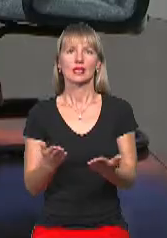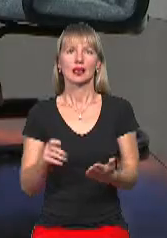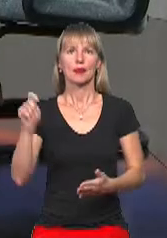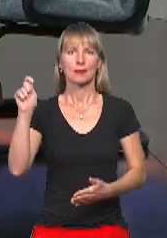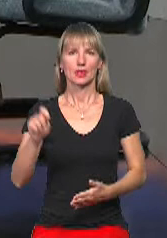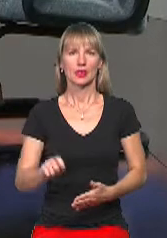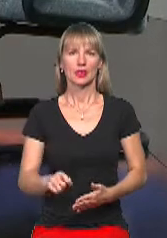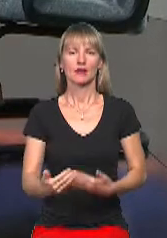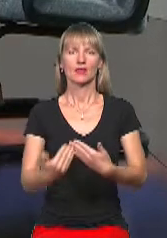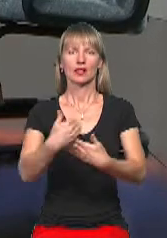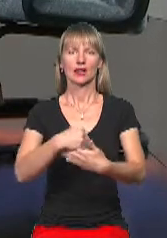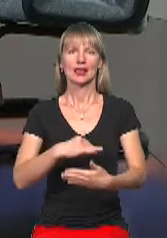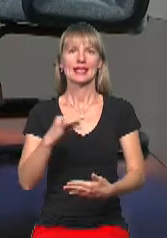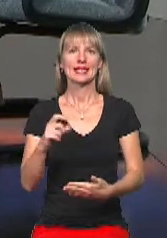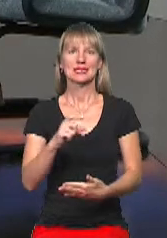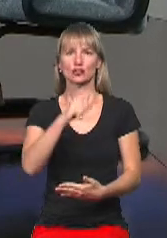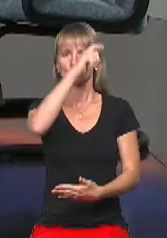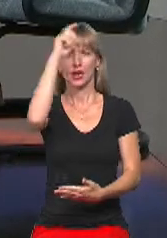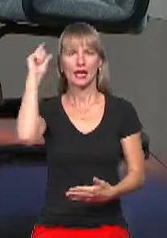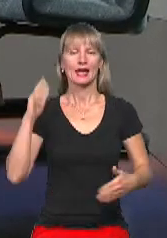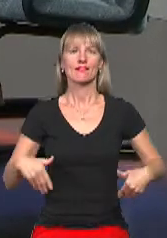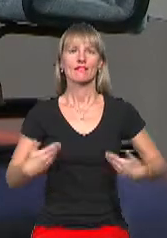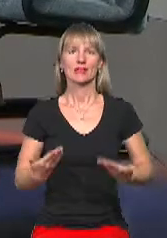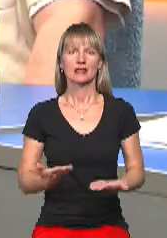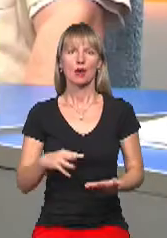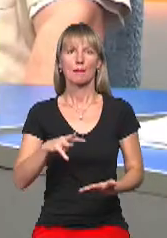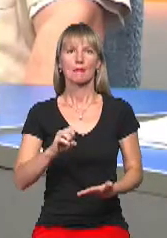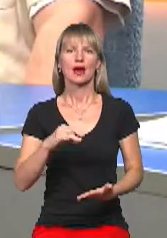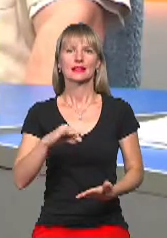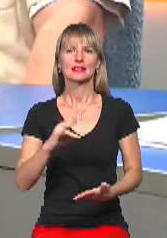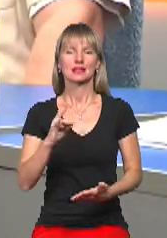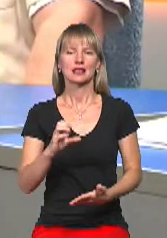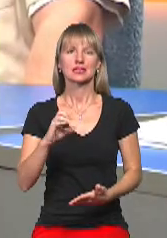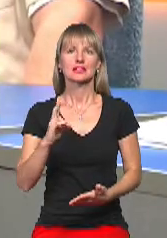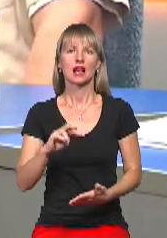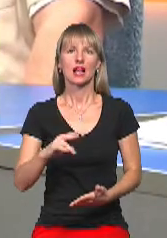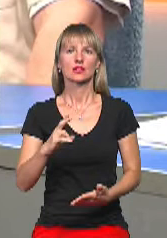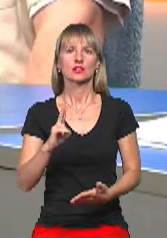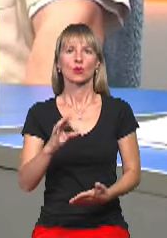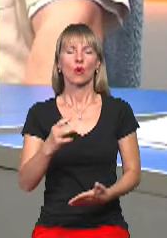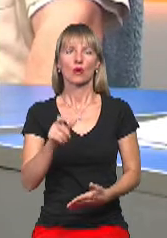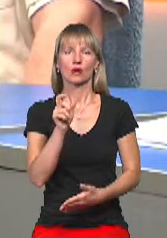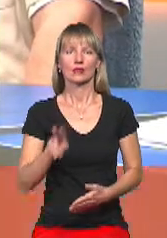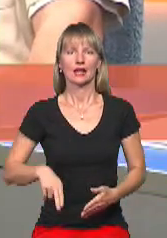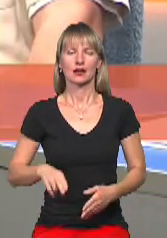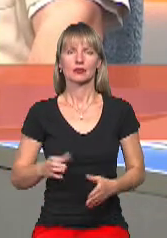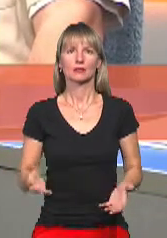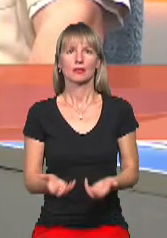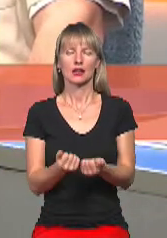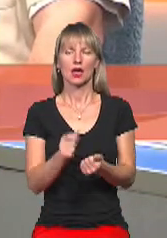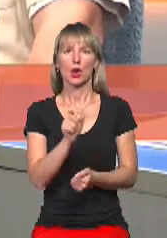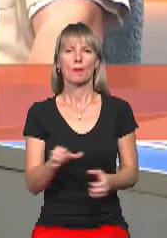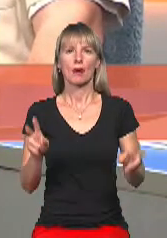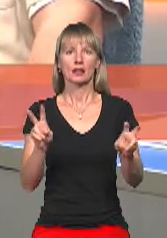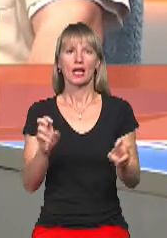приїхала, який приїхав до нас із Чехії. Вітаємо Мартіна Скальського, директора Центру підтримки громадян Арніка, який,